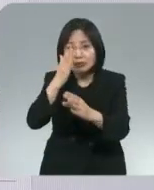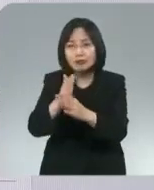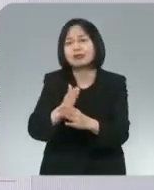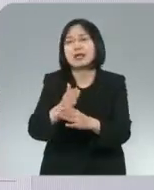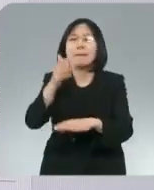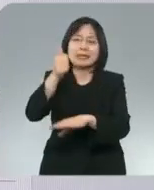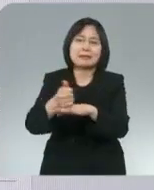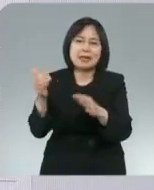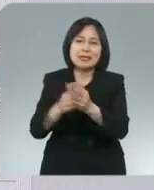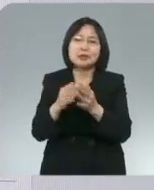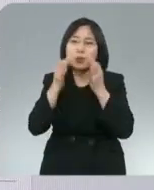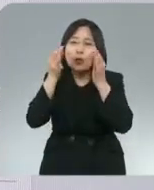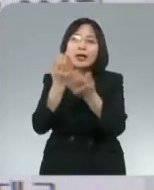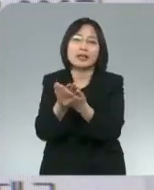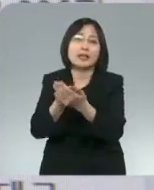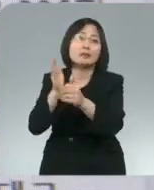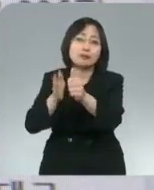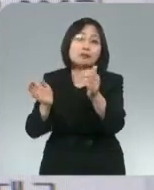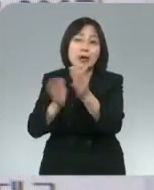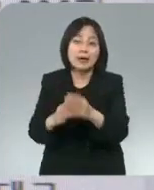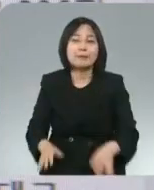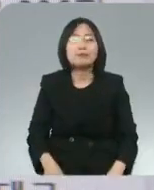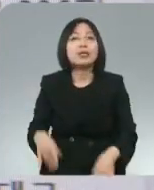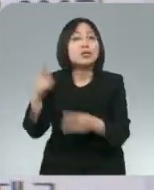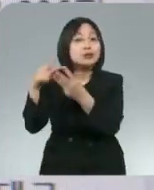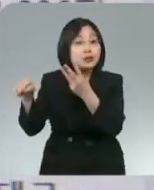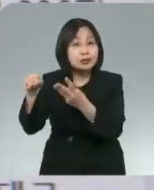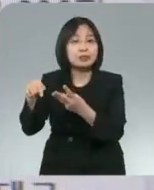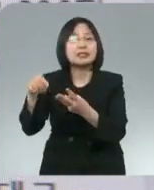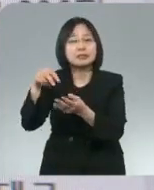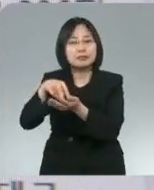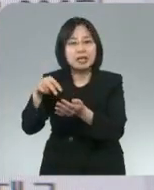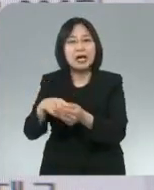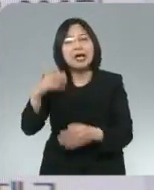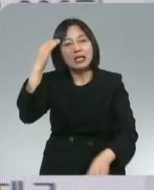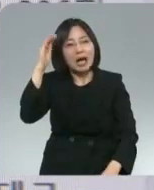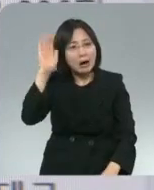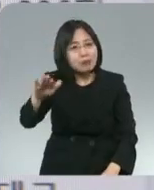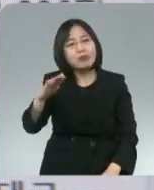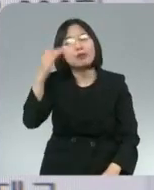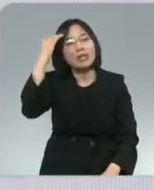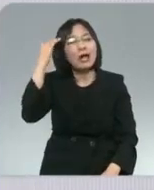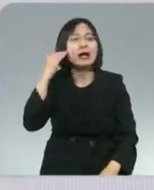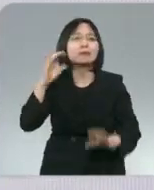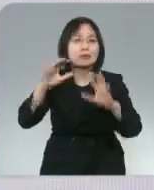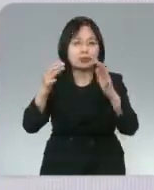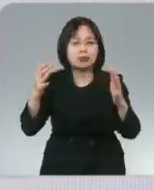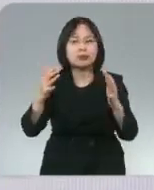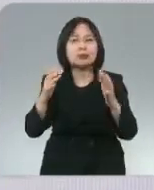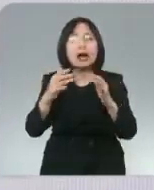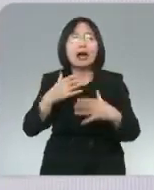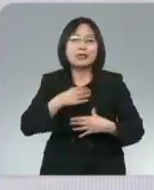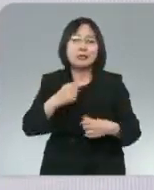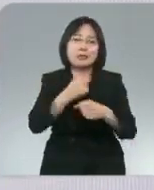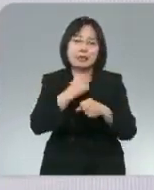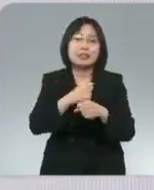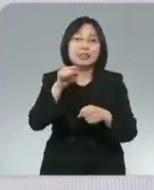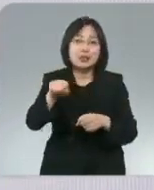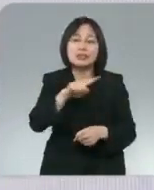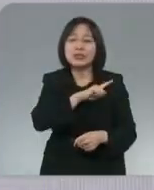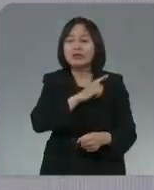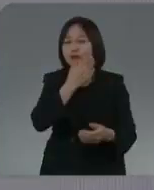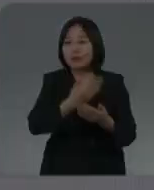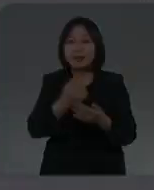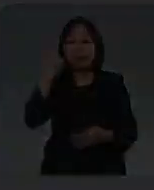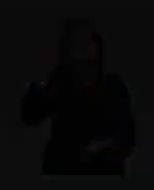rõ sự thật tổng thống đắc cử yêu thương xót voi anh mạnh việc xây dựng một đất nước Hàn Quốc Thanh Toàn chính là cách tưởng nhớ các nạn nhân một